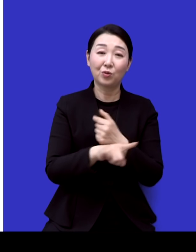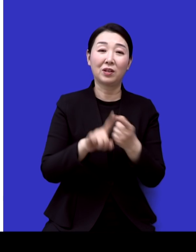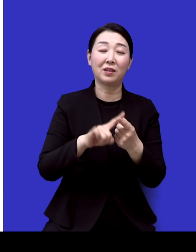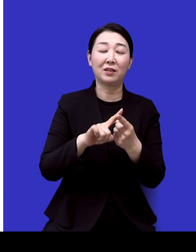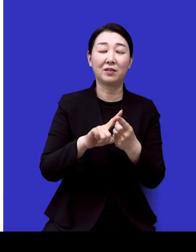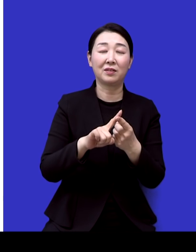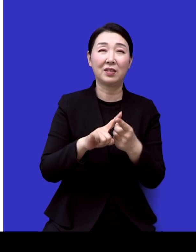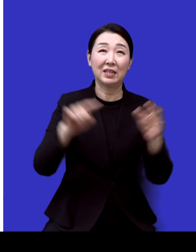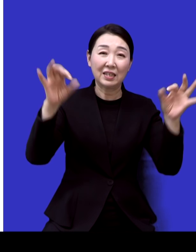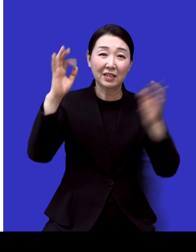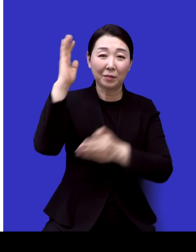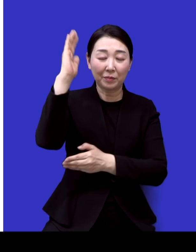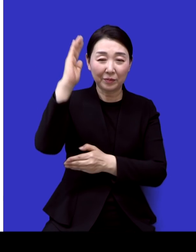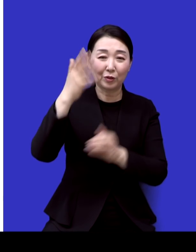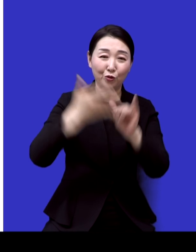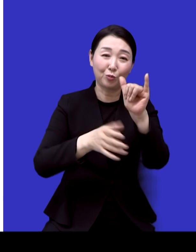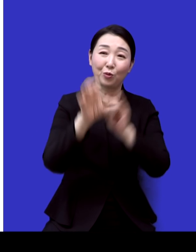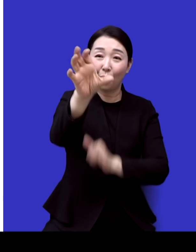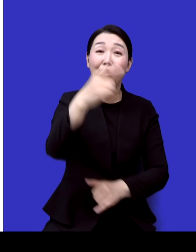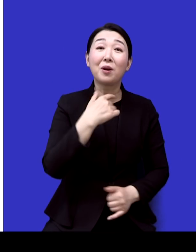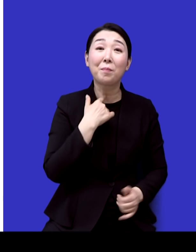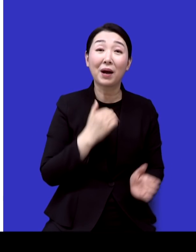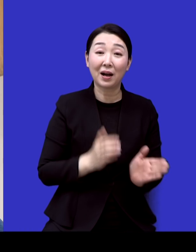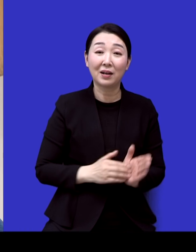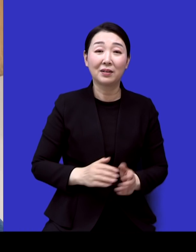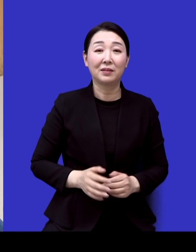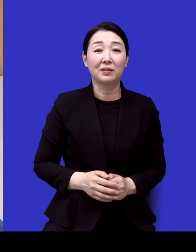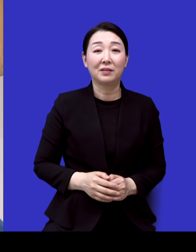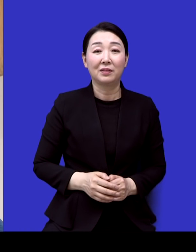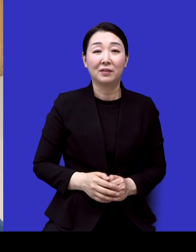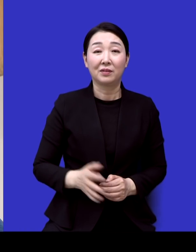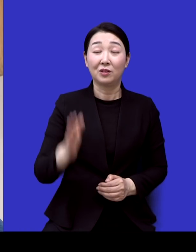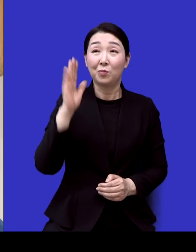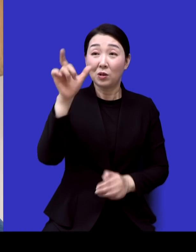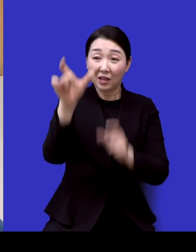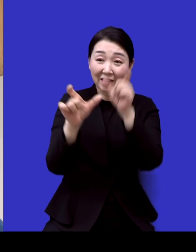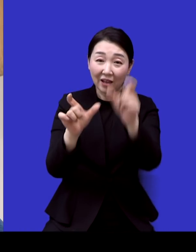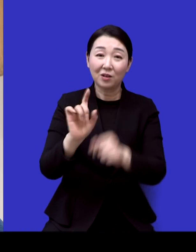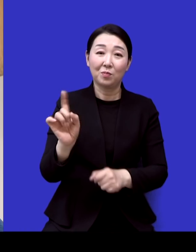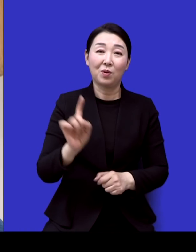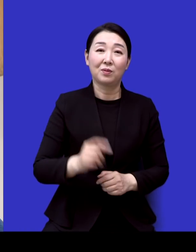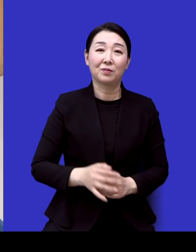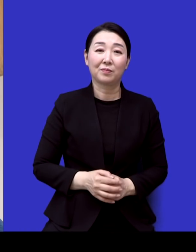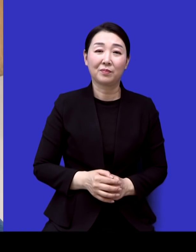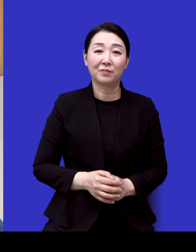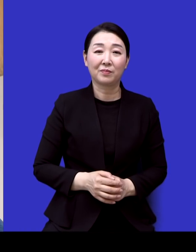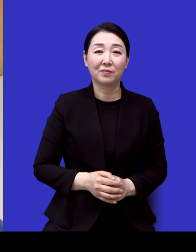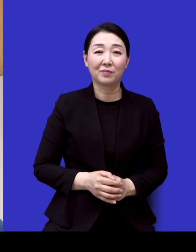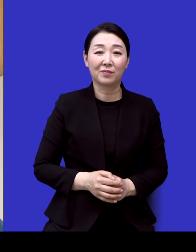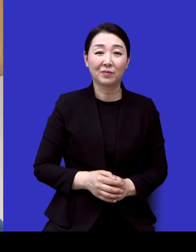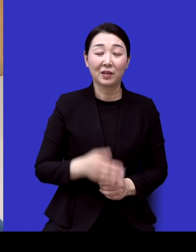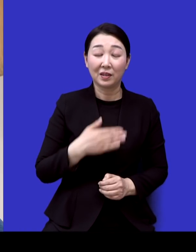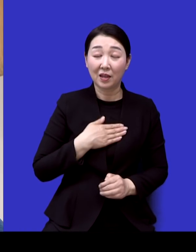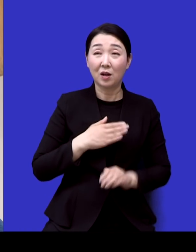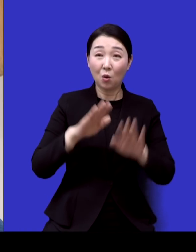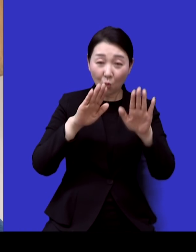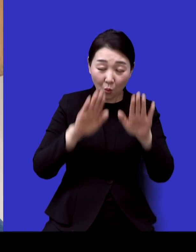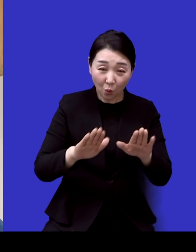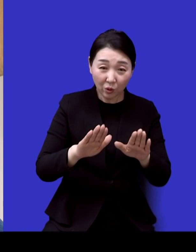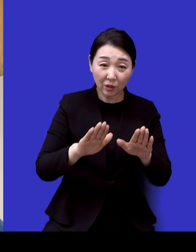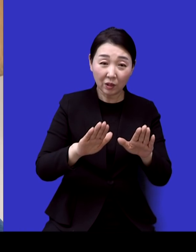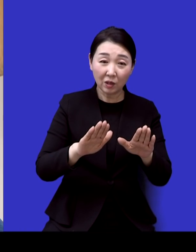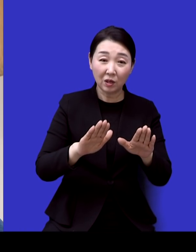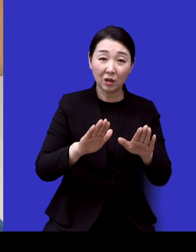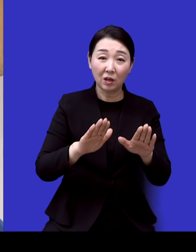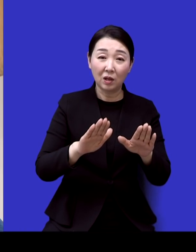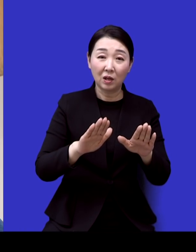짧은 메시지를 제가 유튜브로 올린 적이 있는데 네. 그 메시지 댓글들 중에 제가 오늘이라도